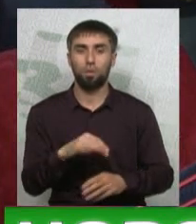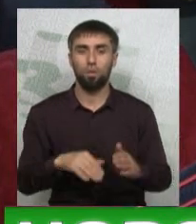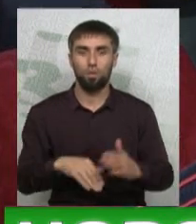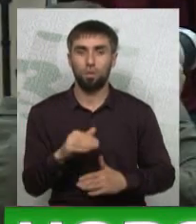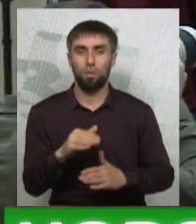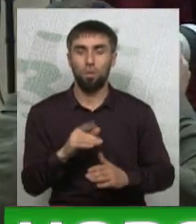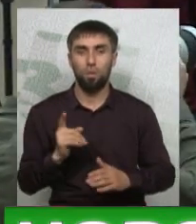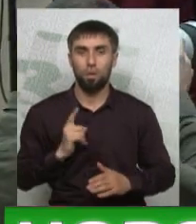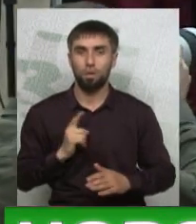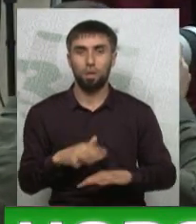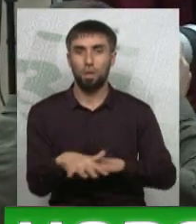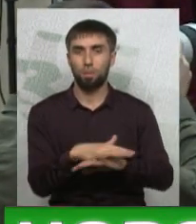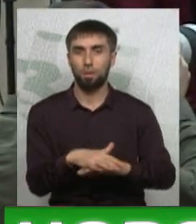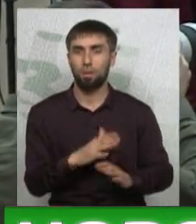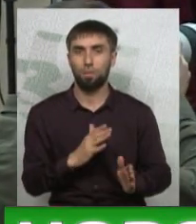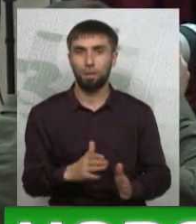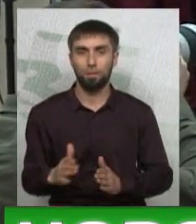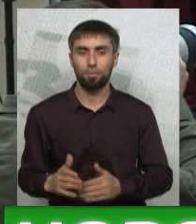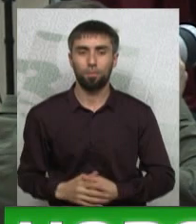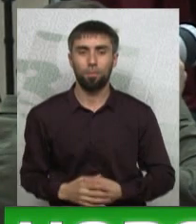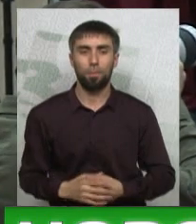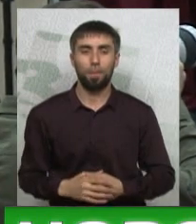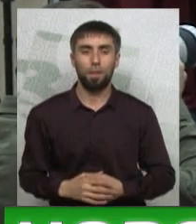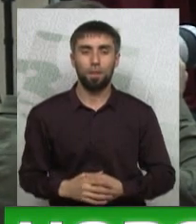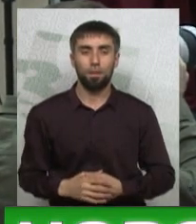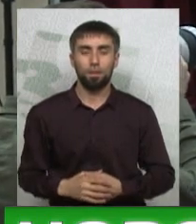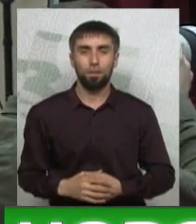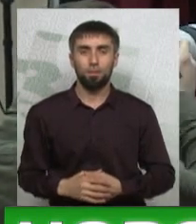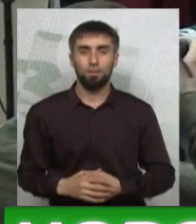охране общественного порядка. Муслим Ганиев, Рамзан Зурабов, Новости 24.